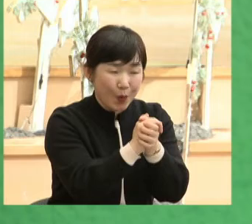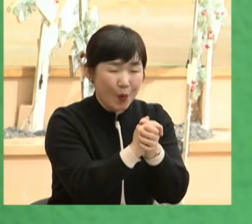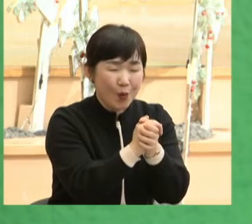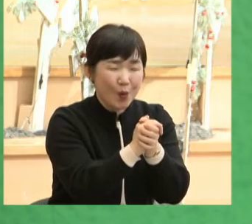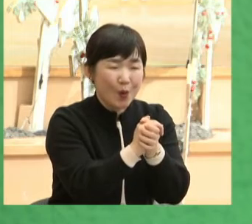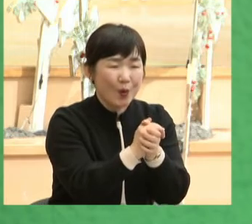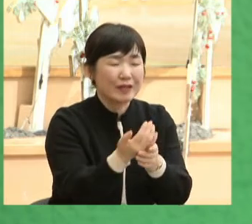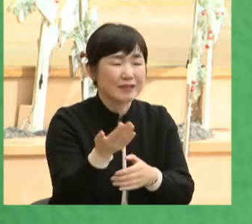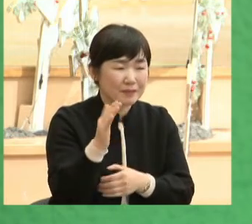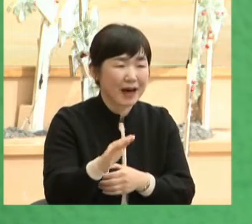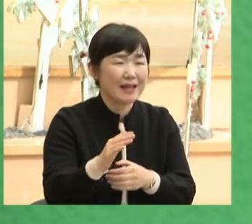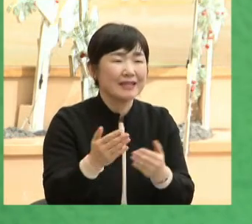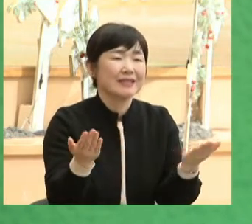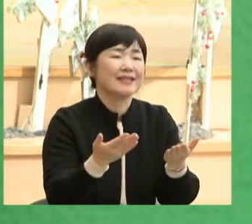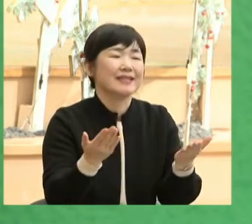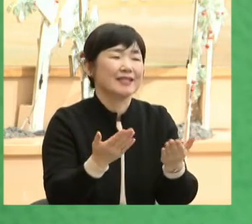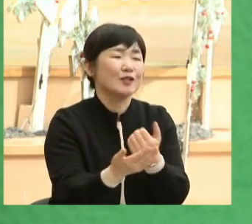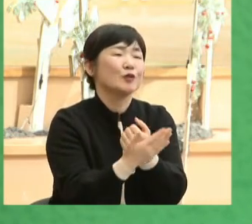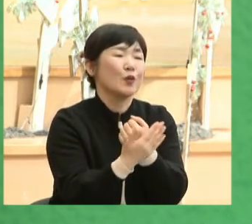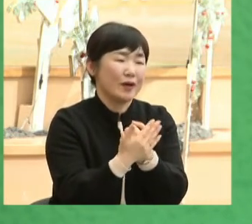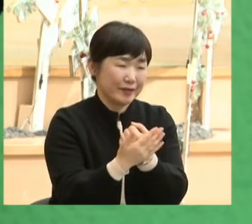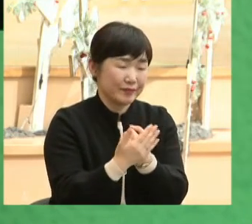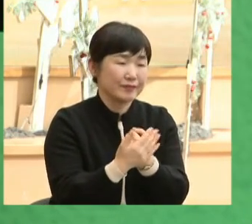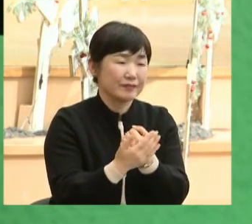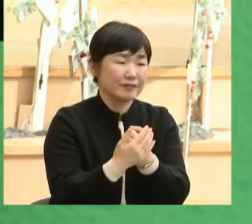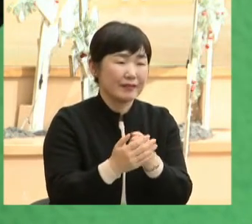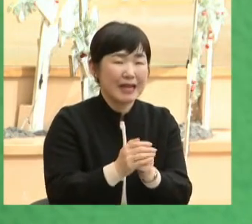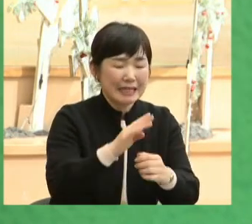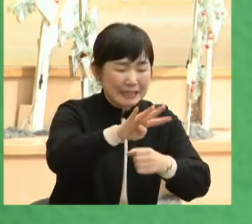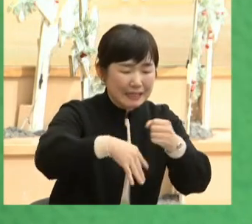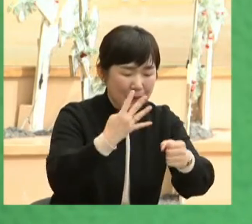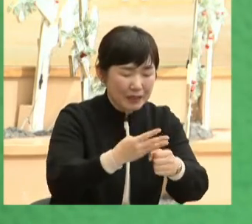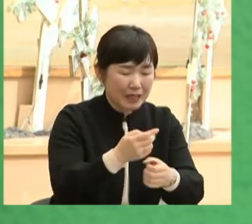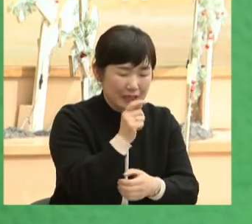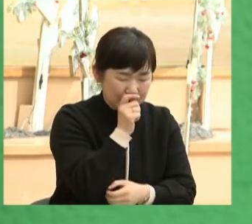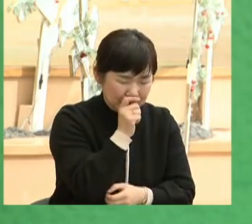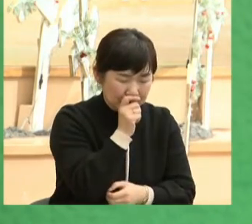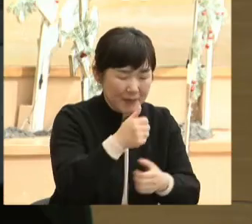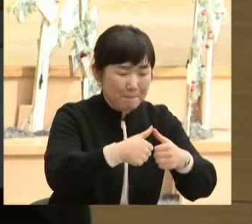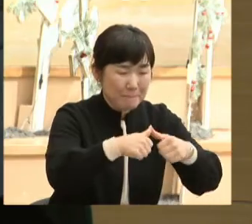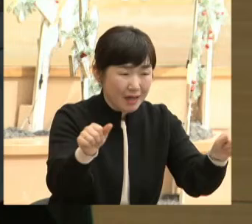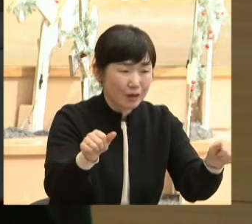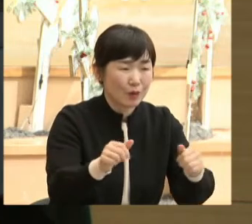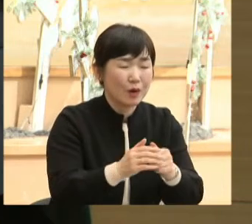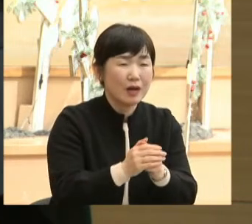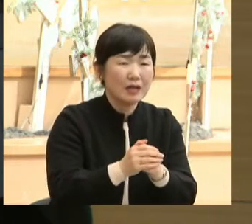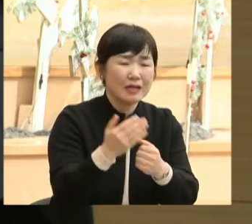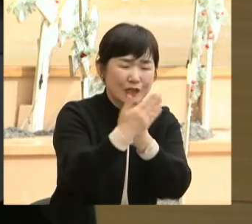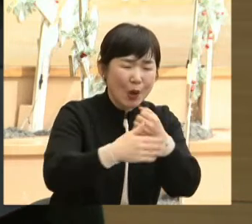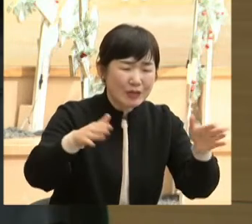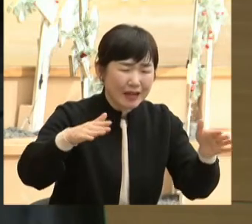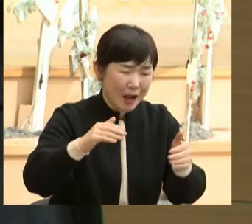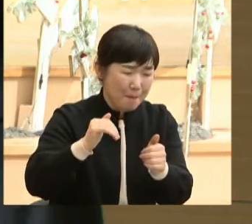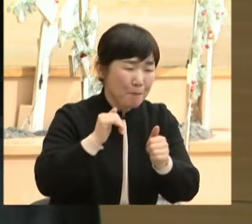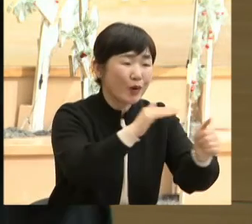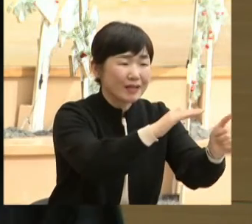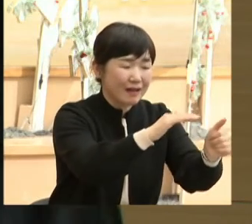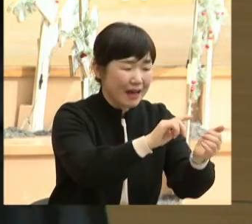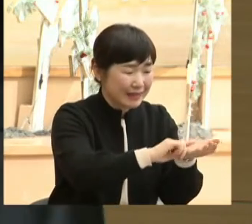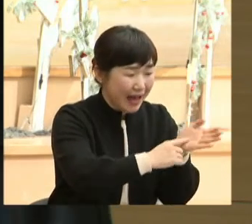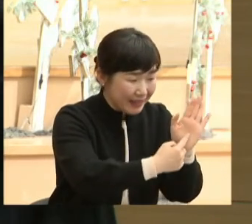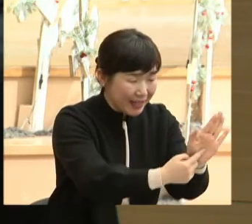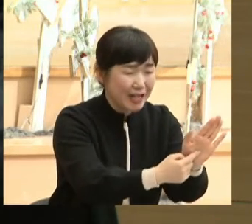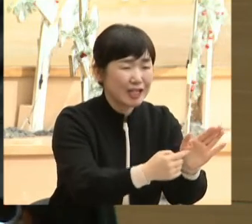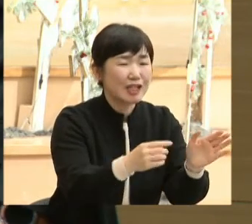일하시느라 하나님이신 줄 믿습니다 400년의 침묵을 깨고 차를 통해서 나타나실